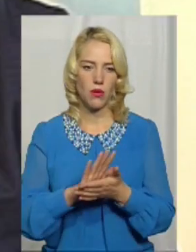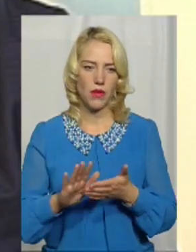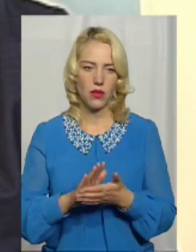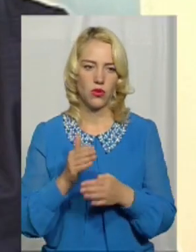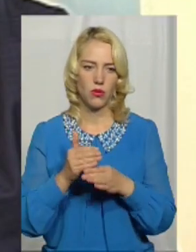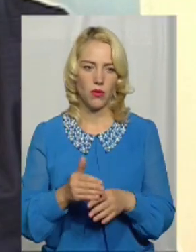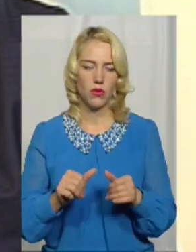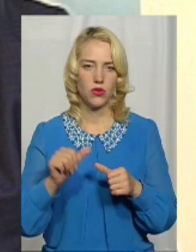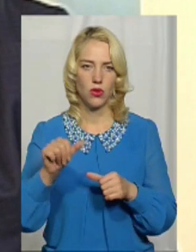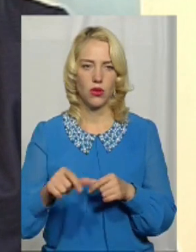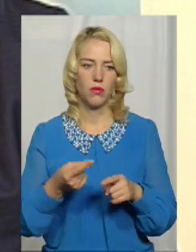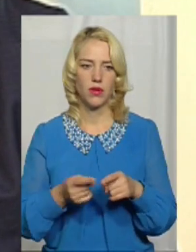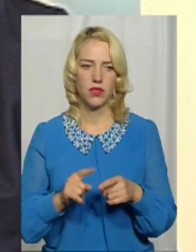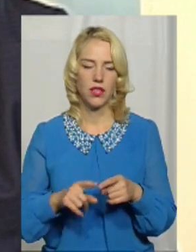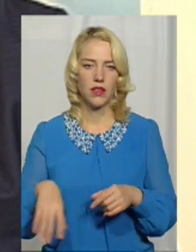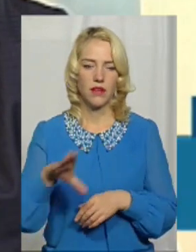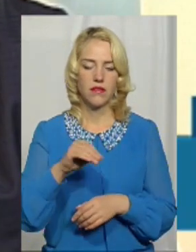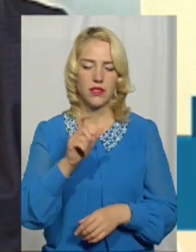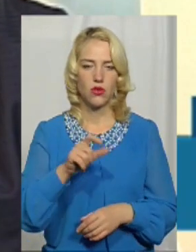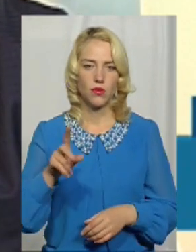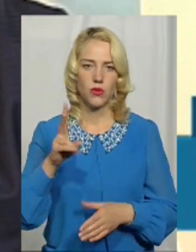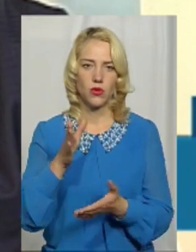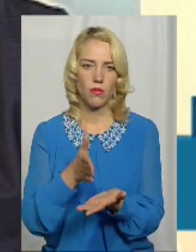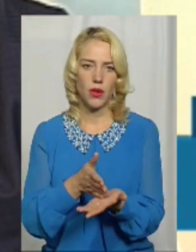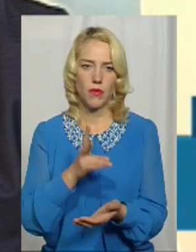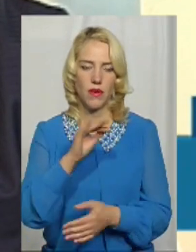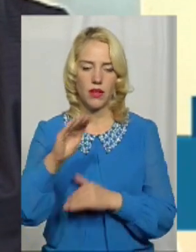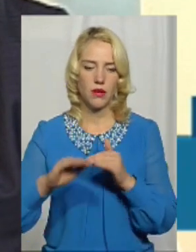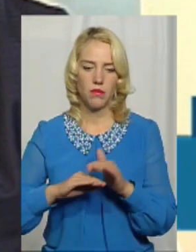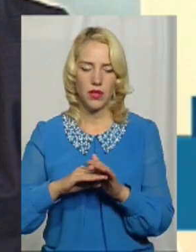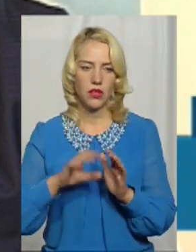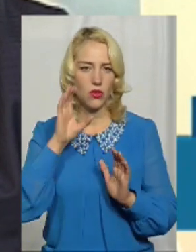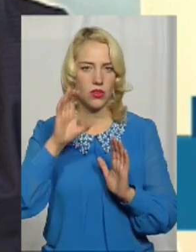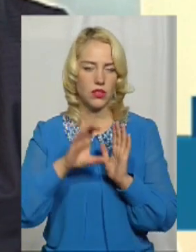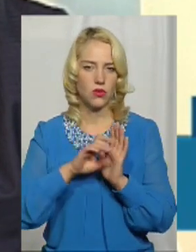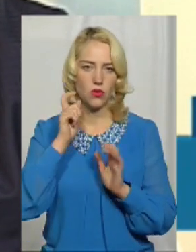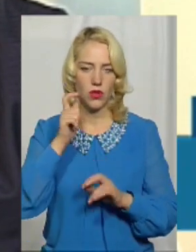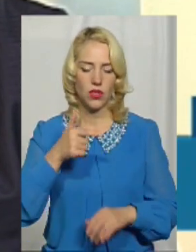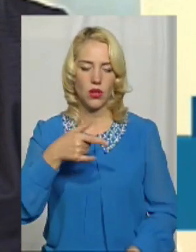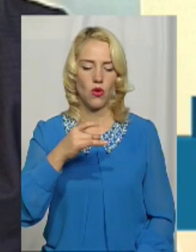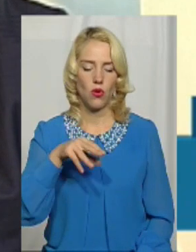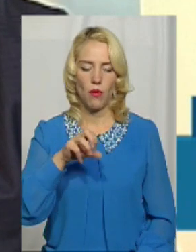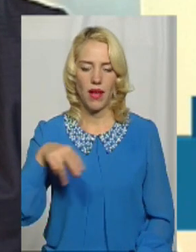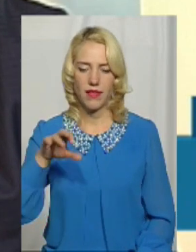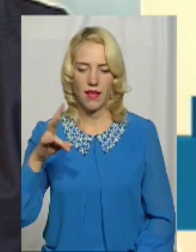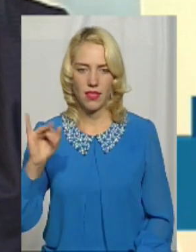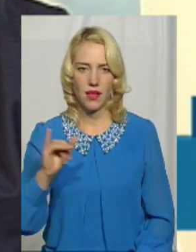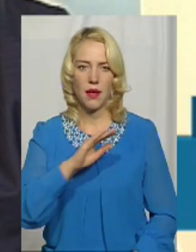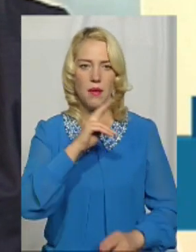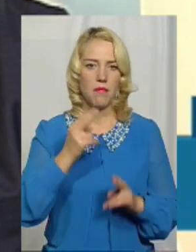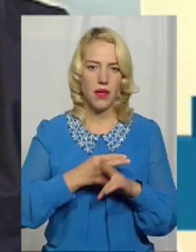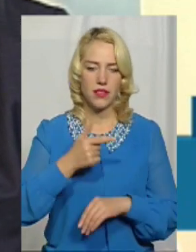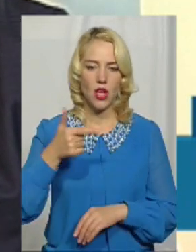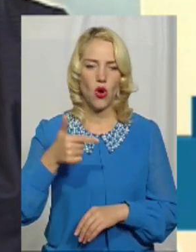допомогу. Зокрема, це всі особи, які перебувають під юрисдикцією України, громадяни, особи без громадянства.